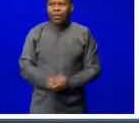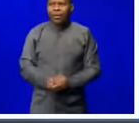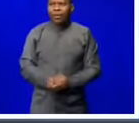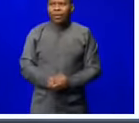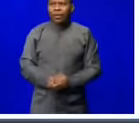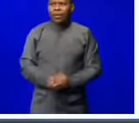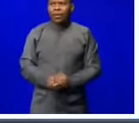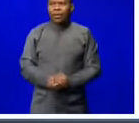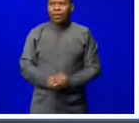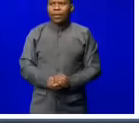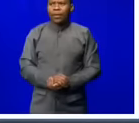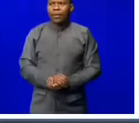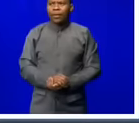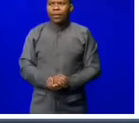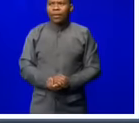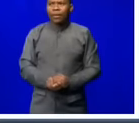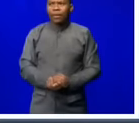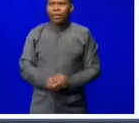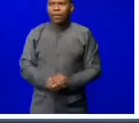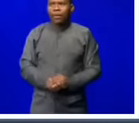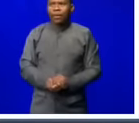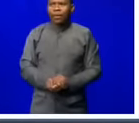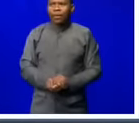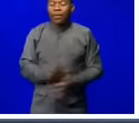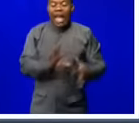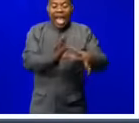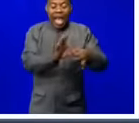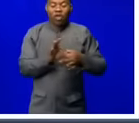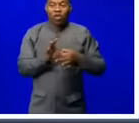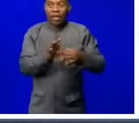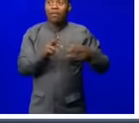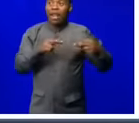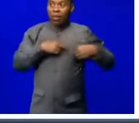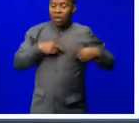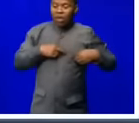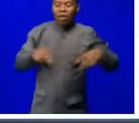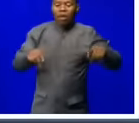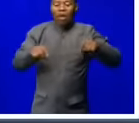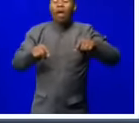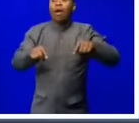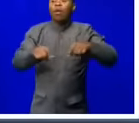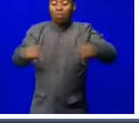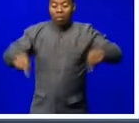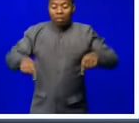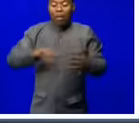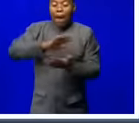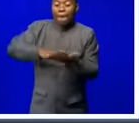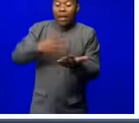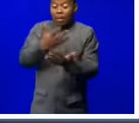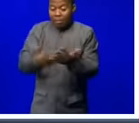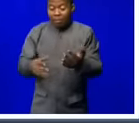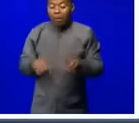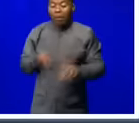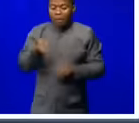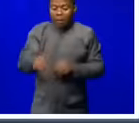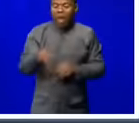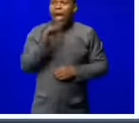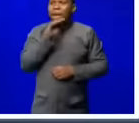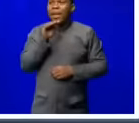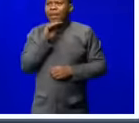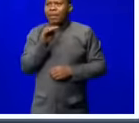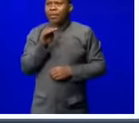Shotlo kungasisita kakhulu nje siyi-federation yeledlalisa i-chess kangwane ukuthi siwapholele amaphuba ekuphuma